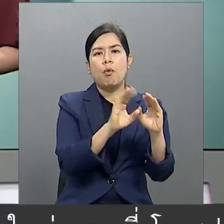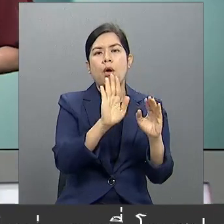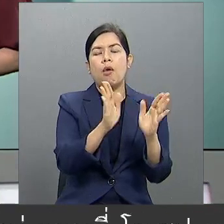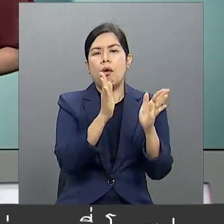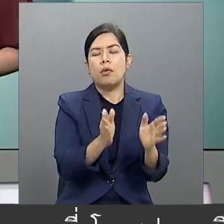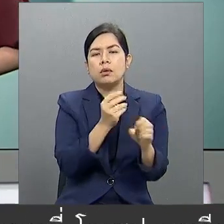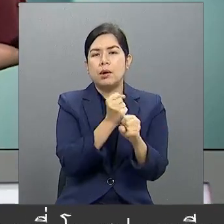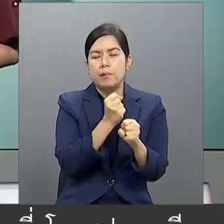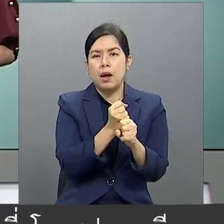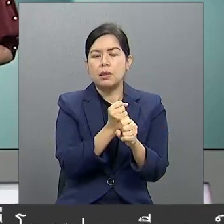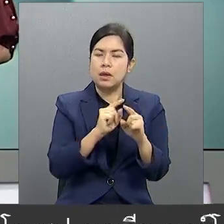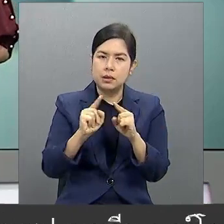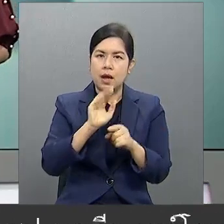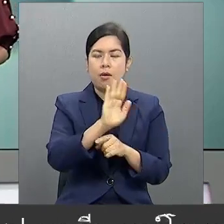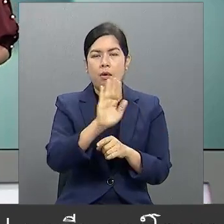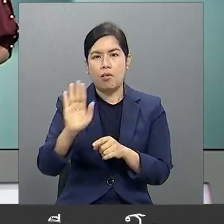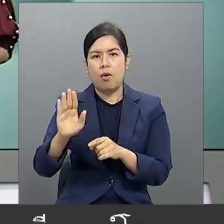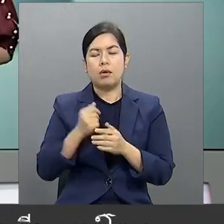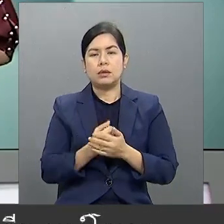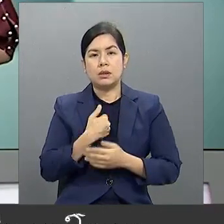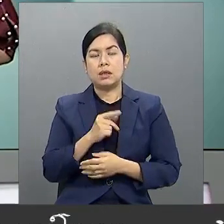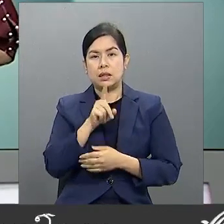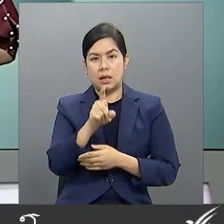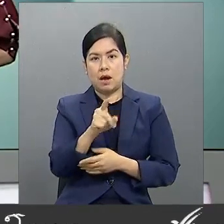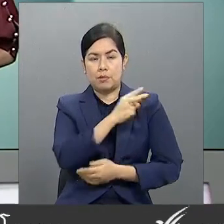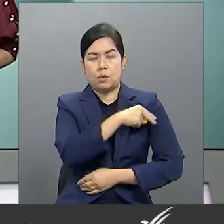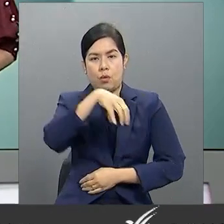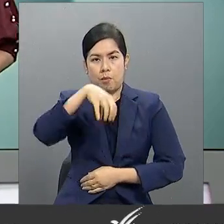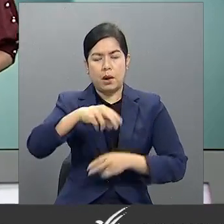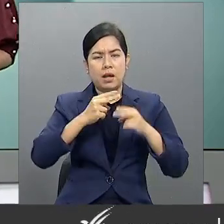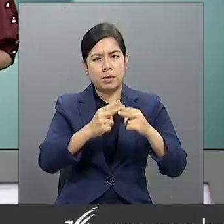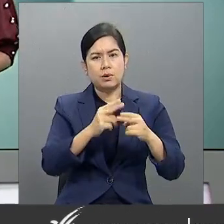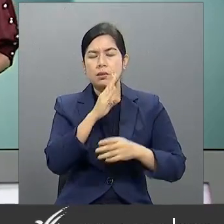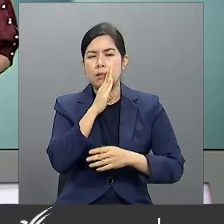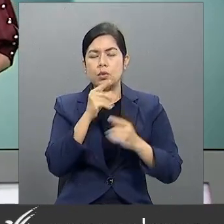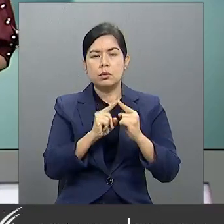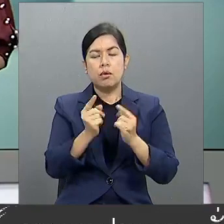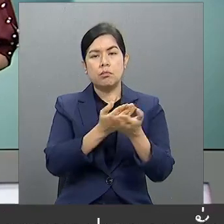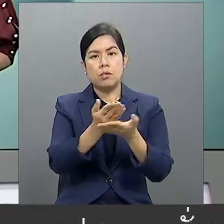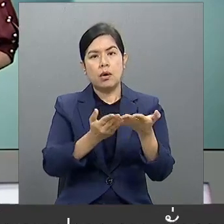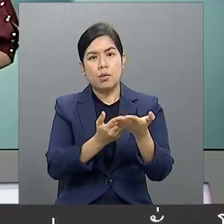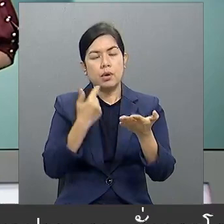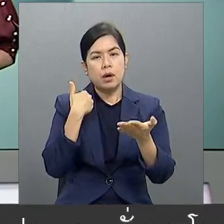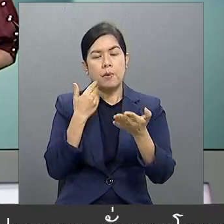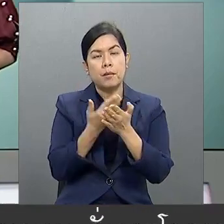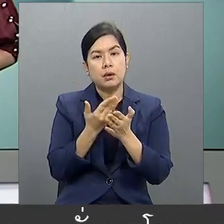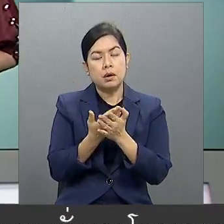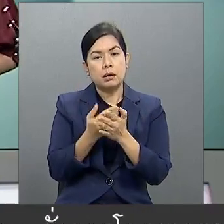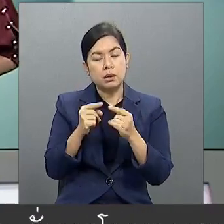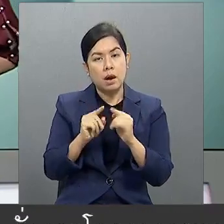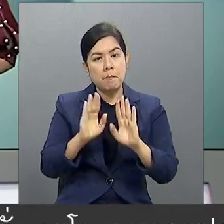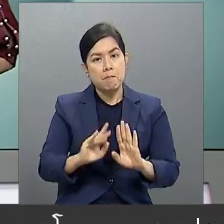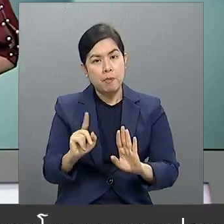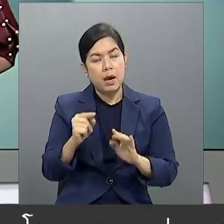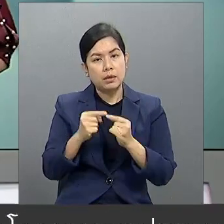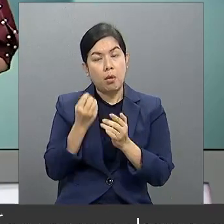ดิฉันถามเจ้าของโรงพยาบาลเอกชนว่าเอาแล้วถ้าไปดีลกันแบบนี้ราคาจะเป็นยังไงจะแพงไหมรัฐบาลเขา